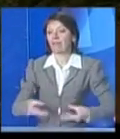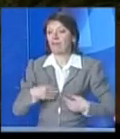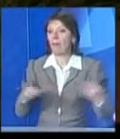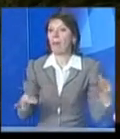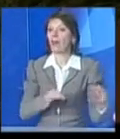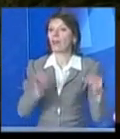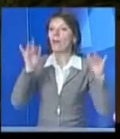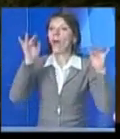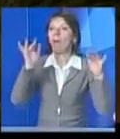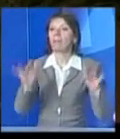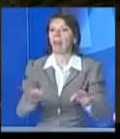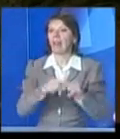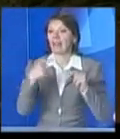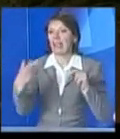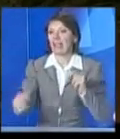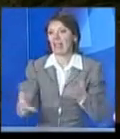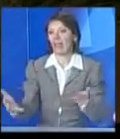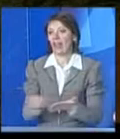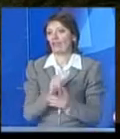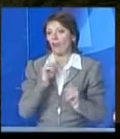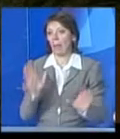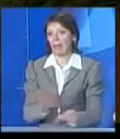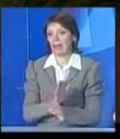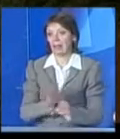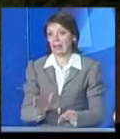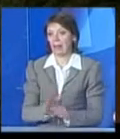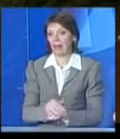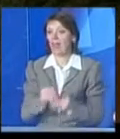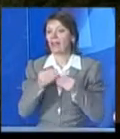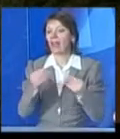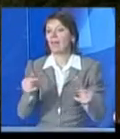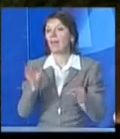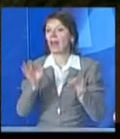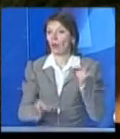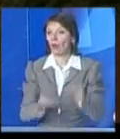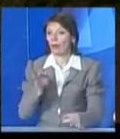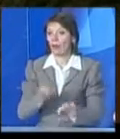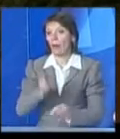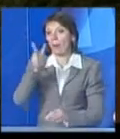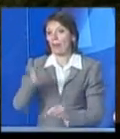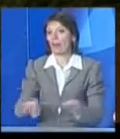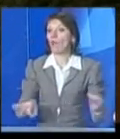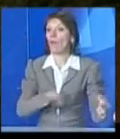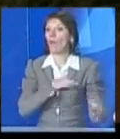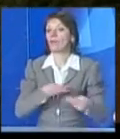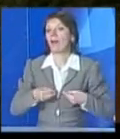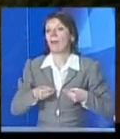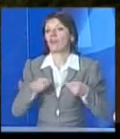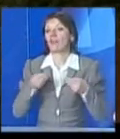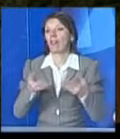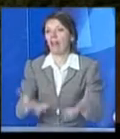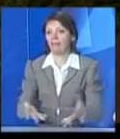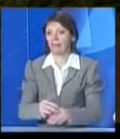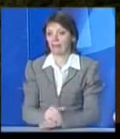листя. І вийшла пісня танго природи, і паралельно музика пішла.